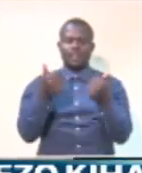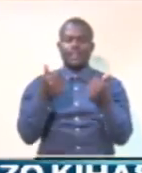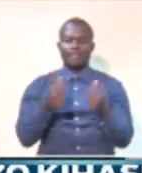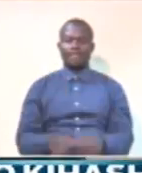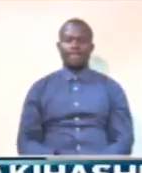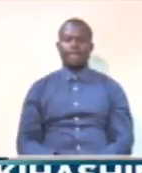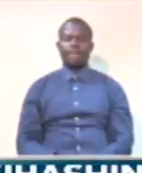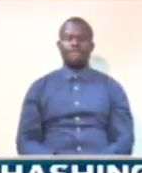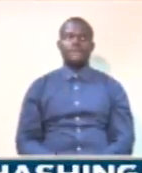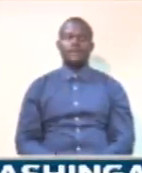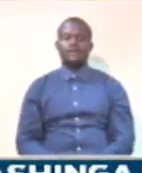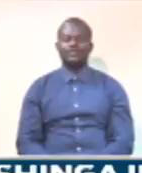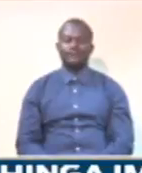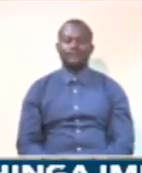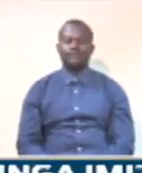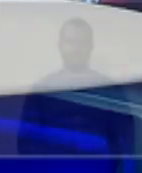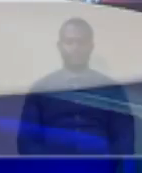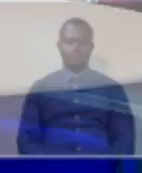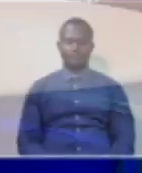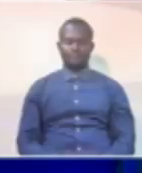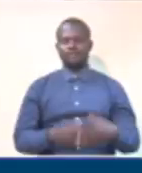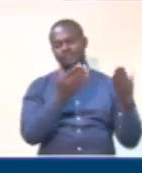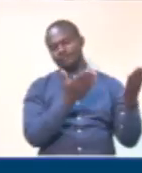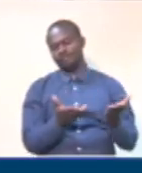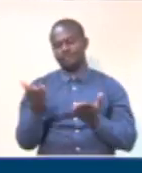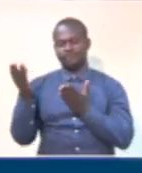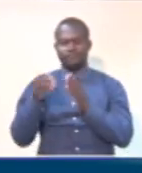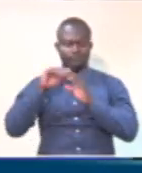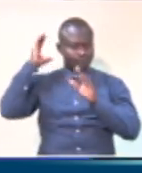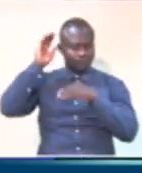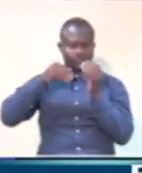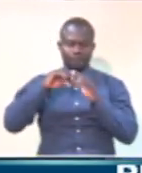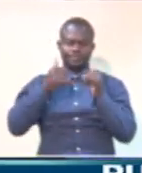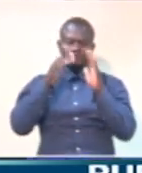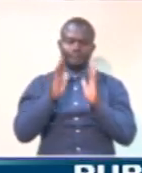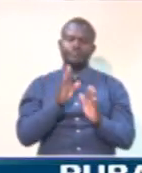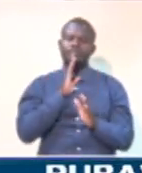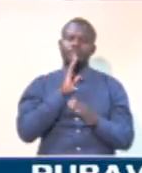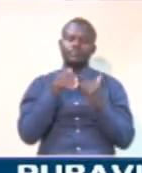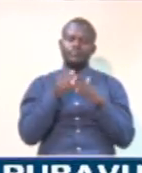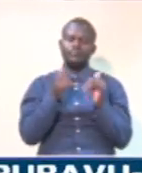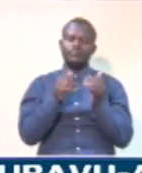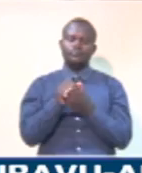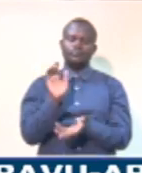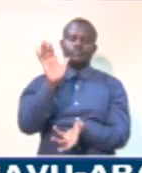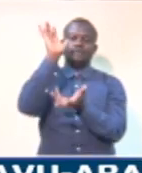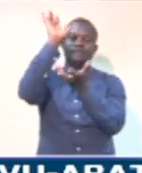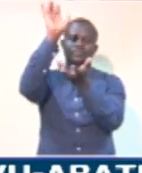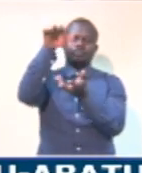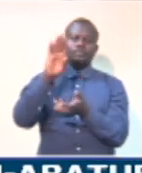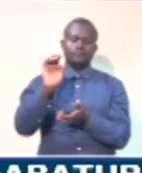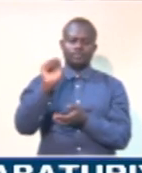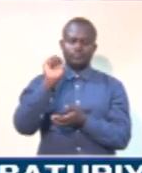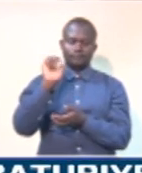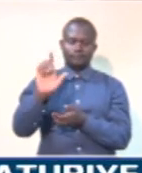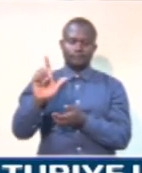Didas Niyibizi Televiziyo Rwanda I Kigali kaze kuri amakuru ajyanye ni mikino kuri iki cyumweru imikino ya Basketball Africa